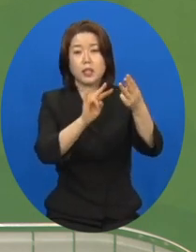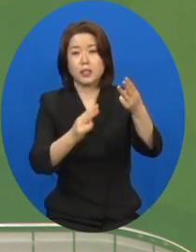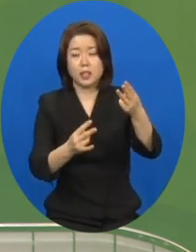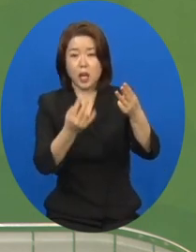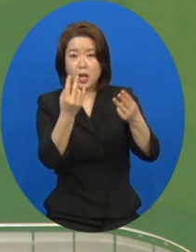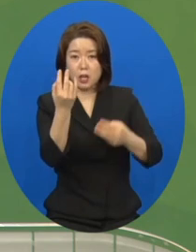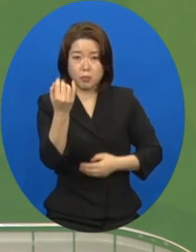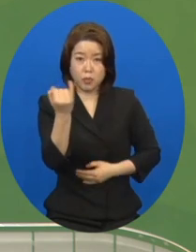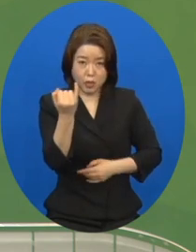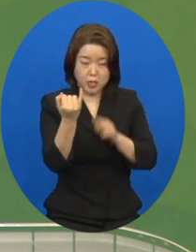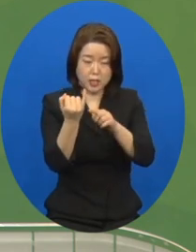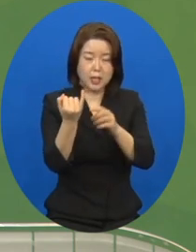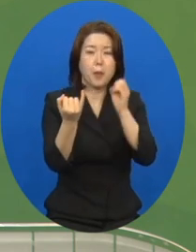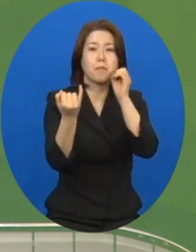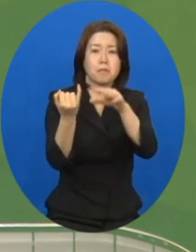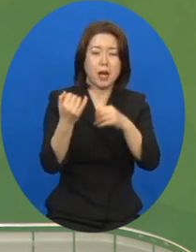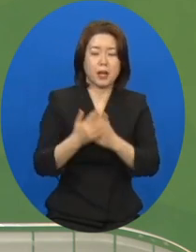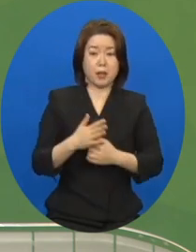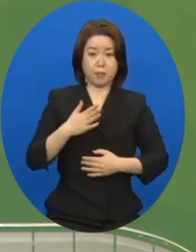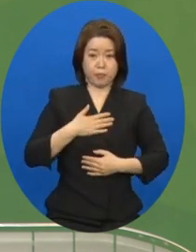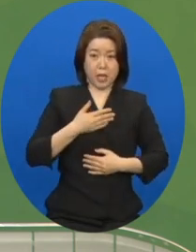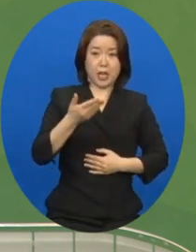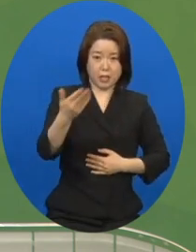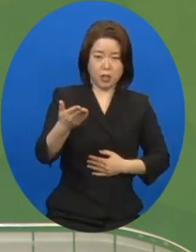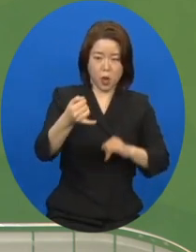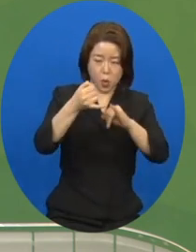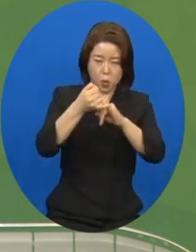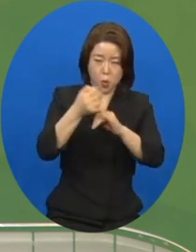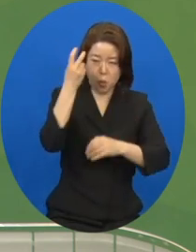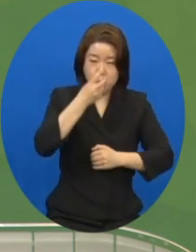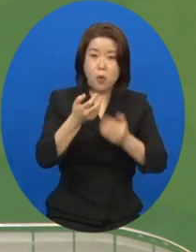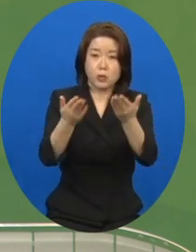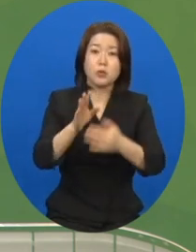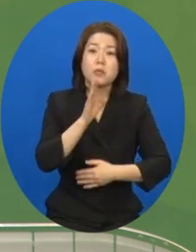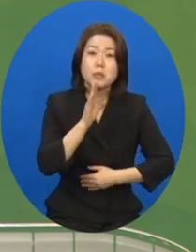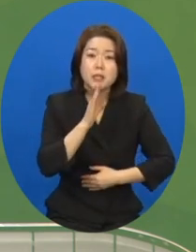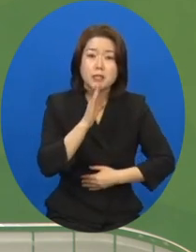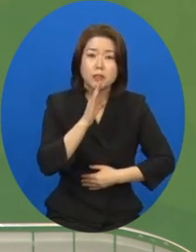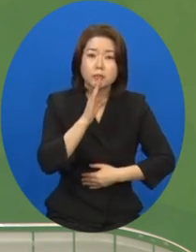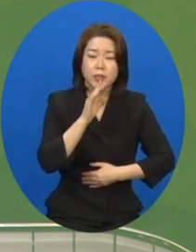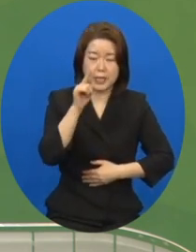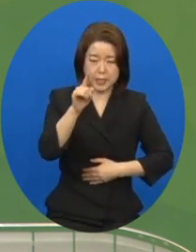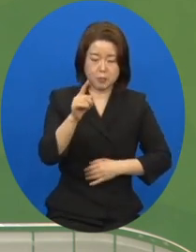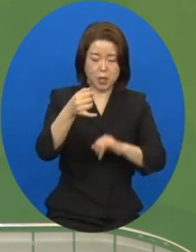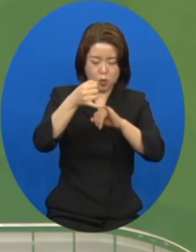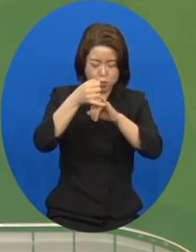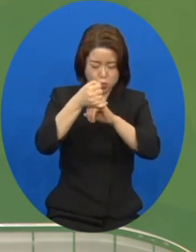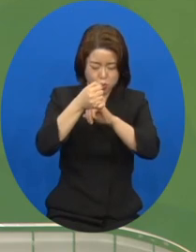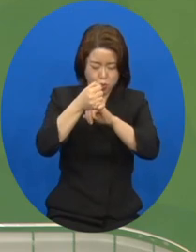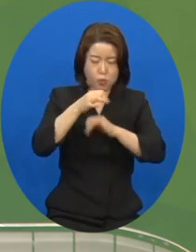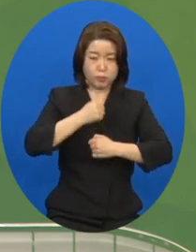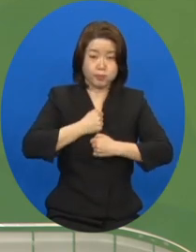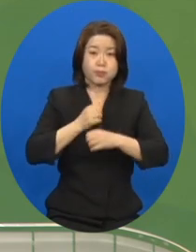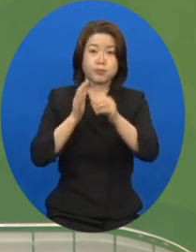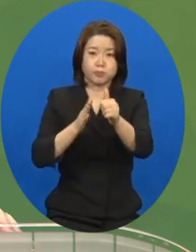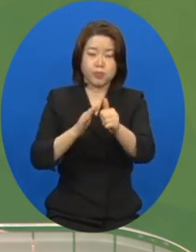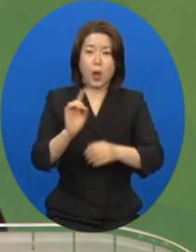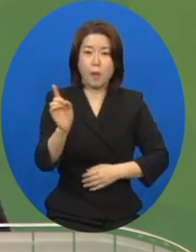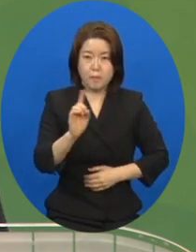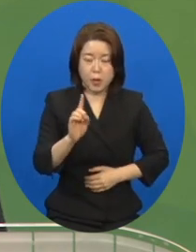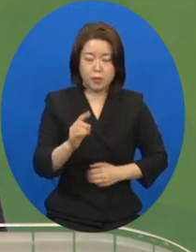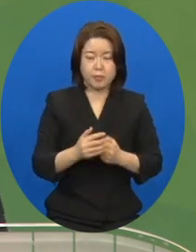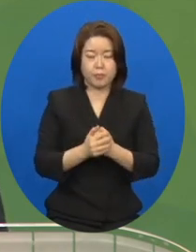당부합니다. 우리가 당신을 반드시 지켜줄 텐데 이거 하나만큼은 반드시 지키라. 그